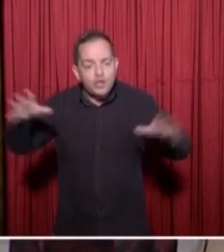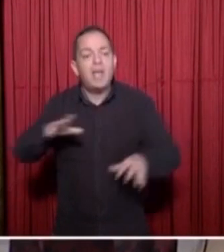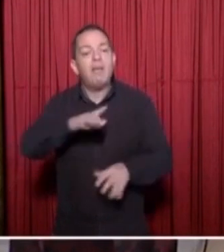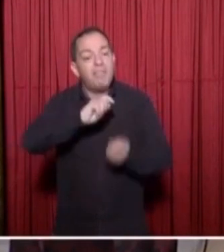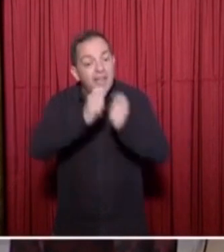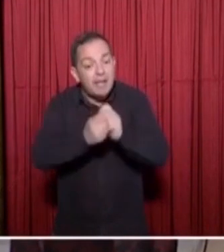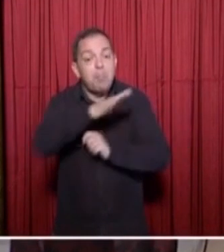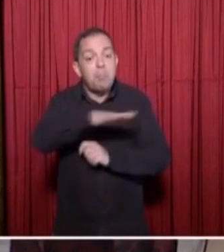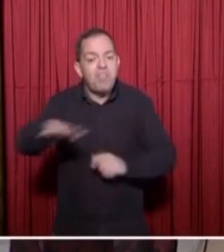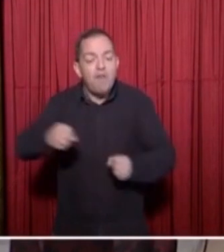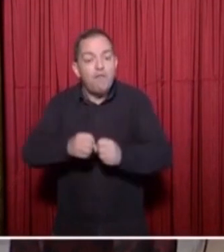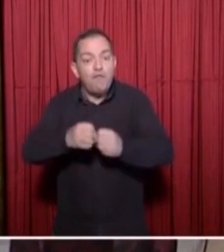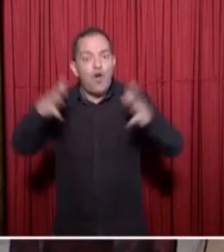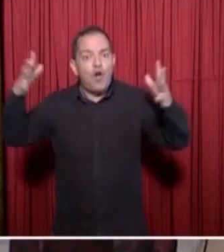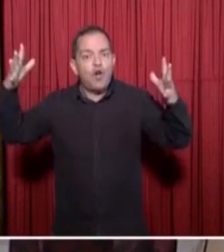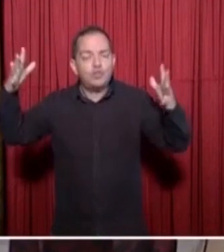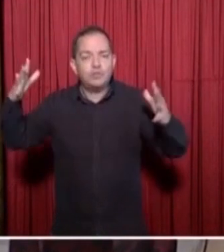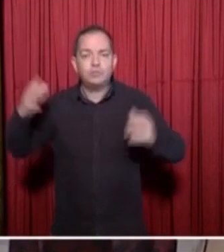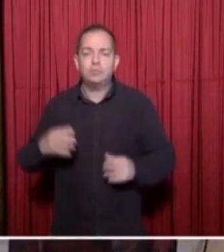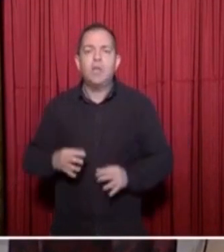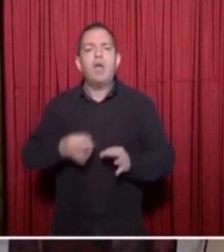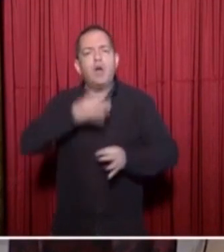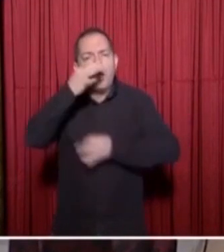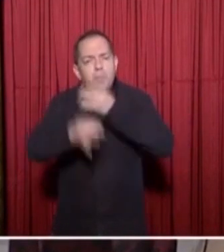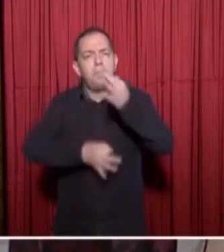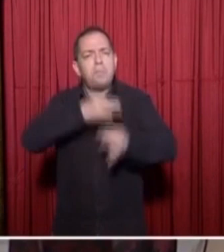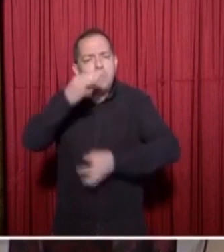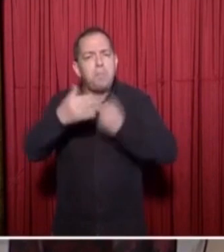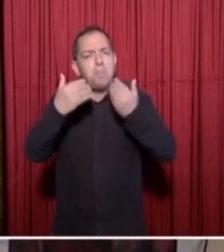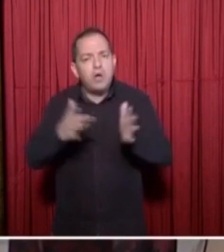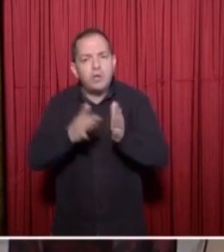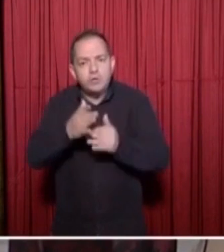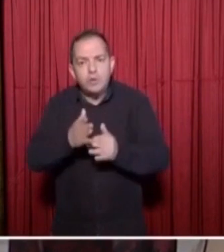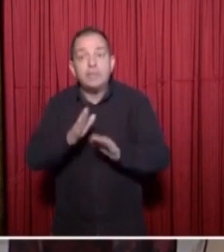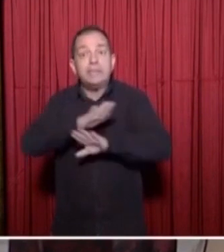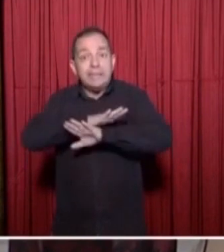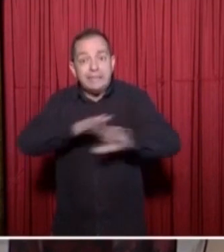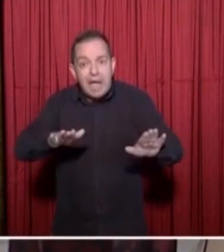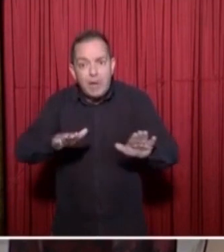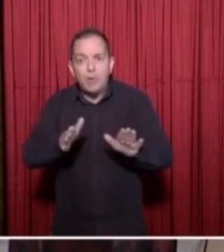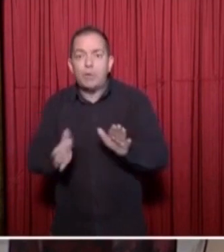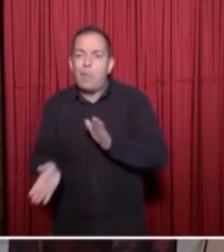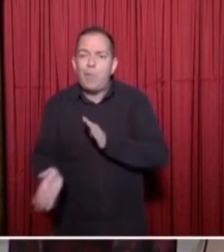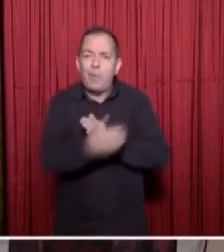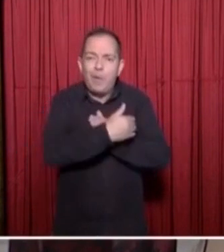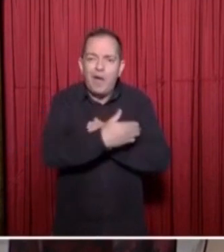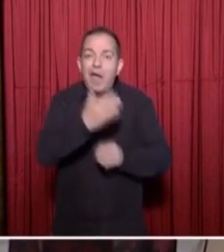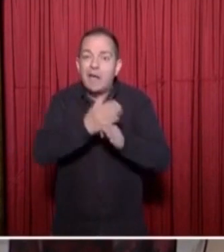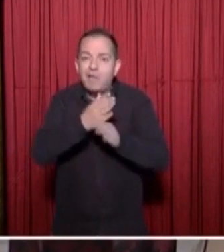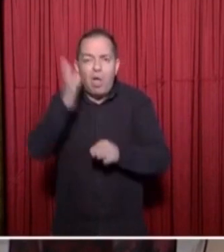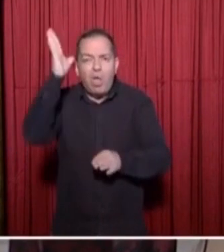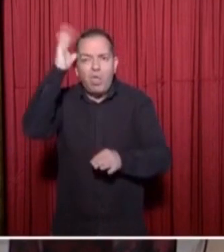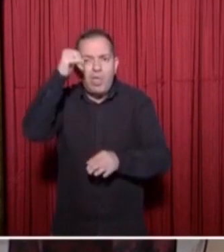γέννηστε, ταύτε ελάλησεν ο Ιησούς, και απερθόν εκρύβει απ' αυτόν. Τος